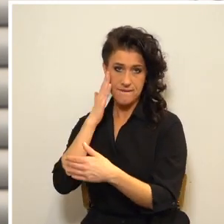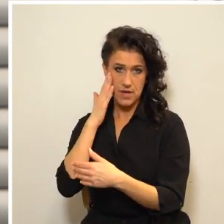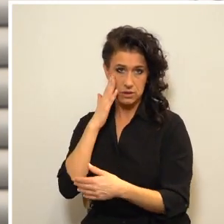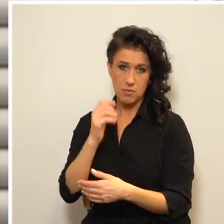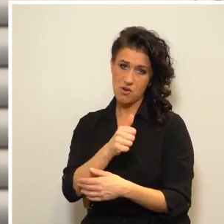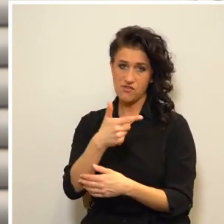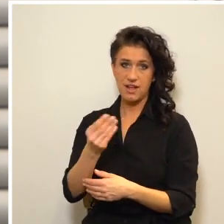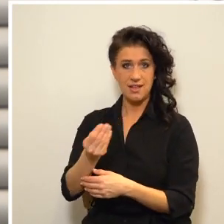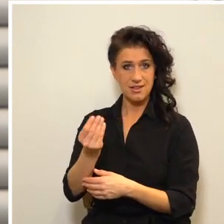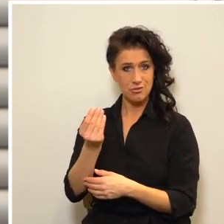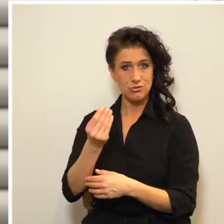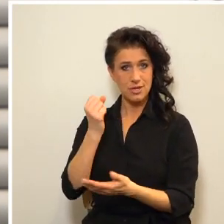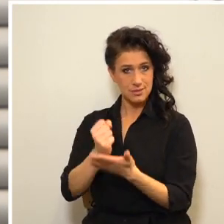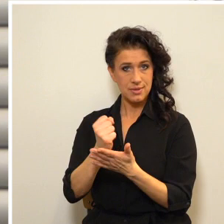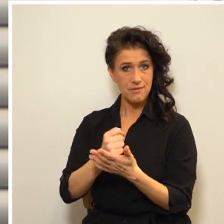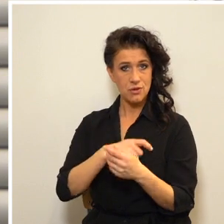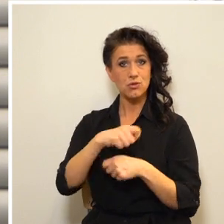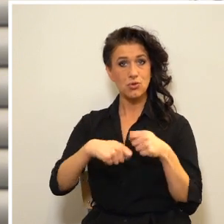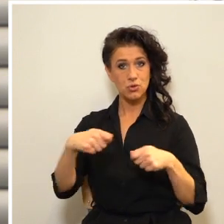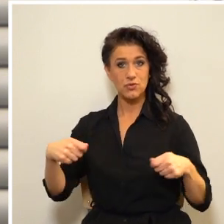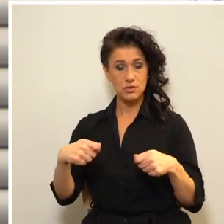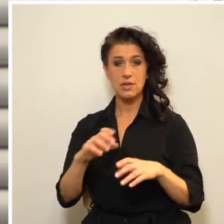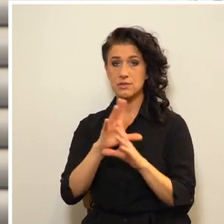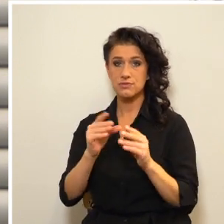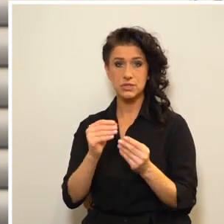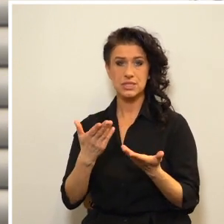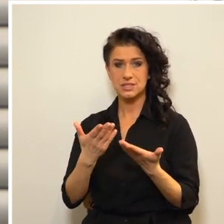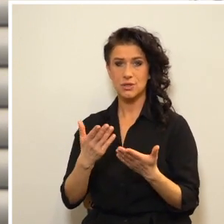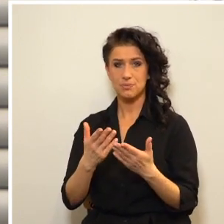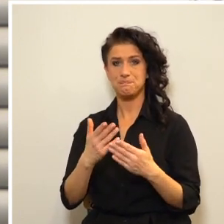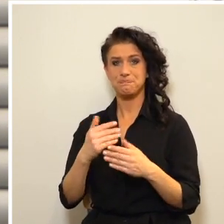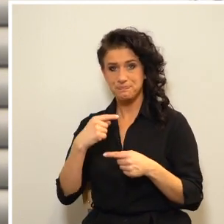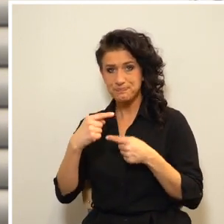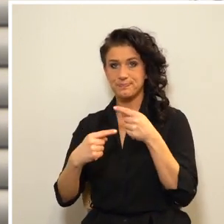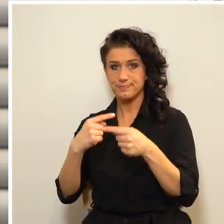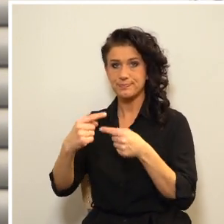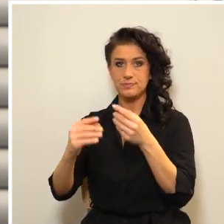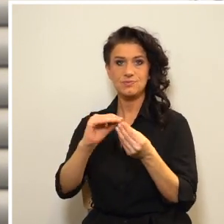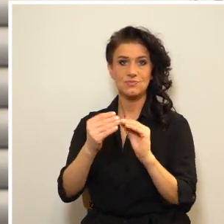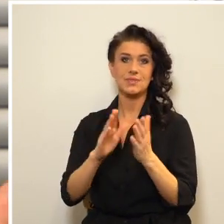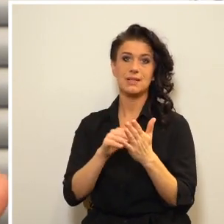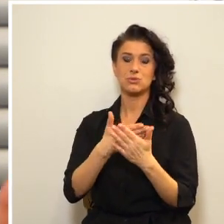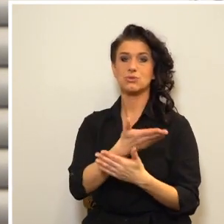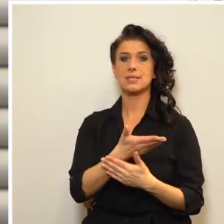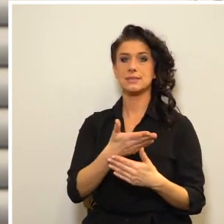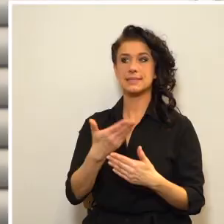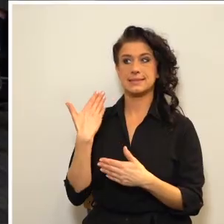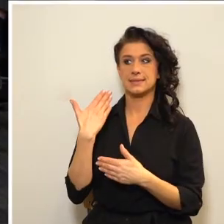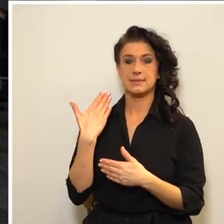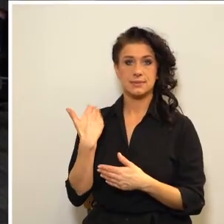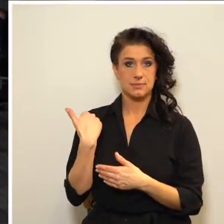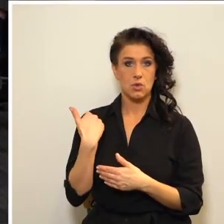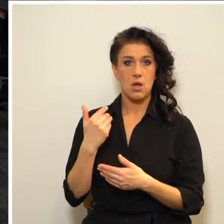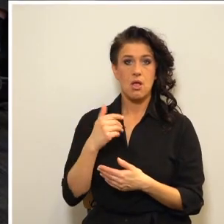wiele rzeczy które należy rozwiązywać wszystko rodzi się w bólach do niedawna takim problemem było No bo używamy tam przecież